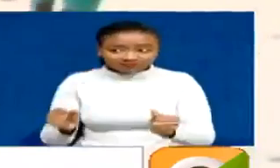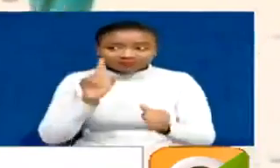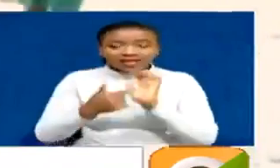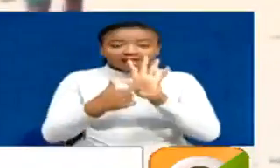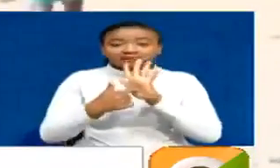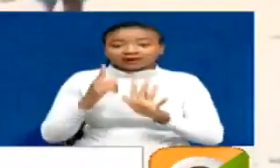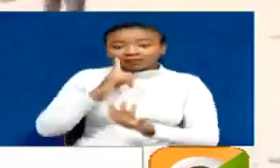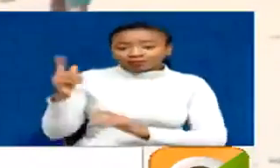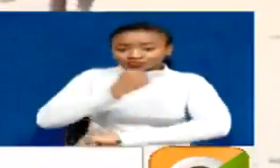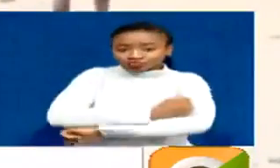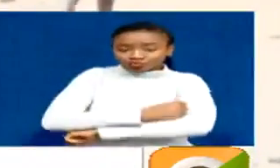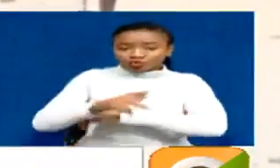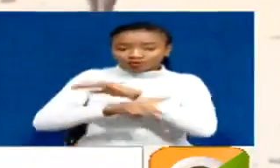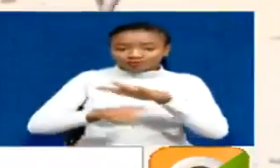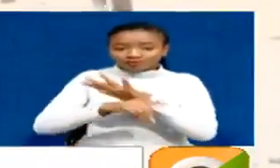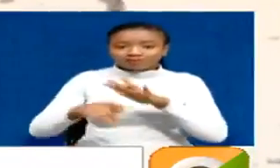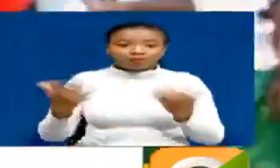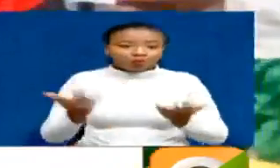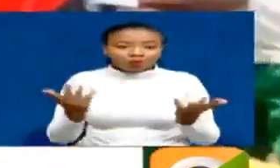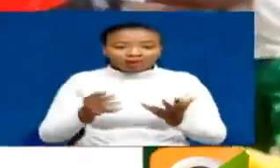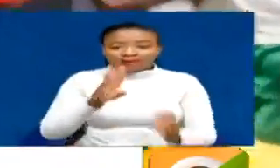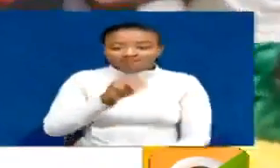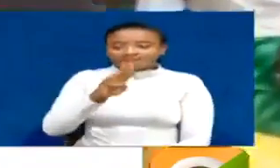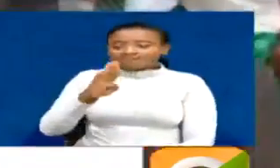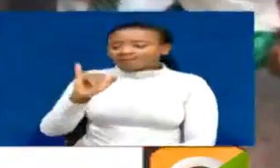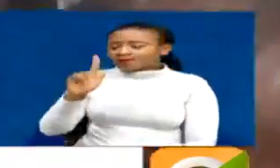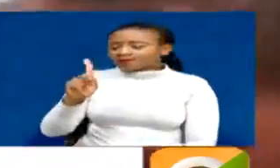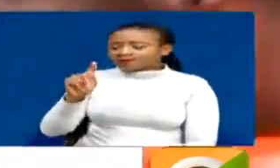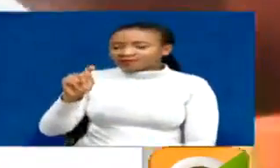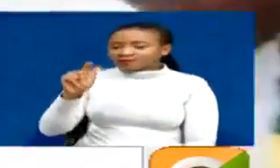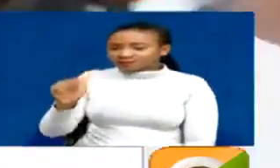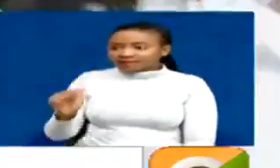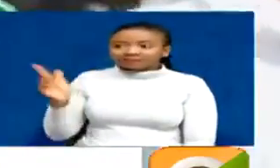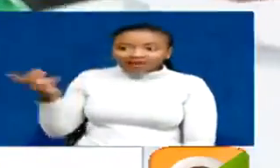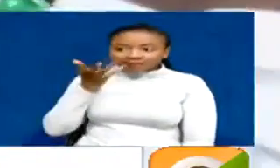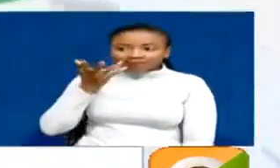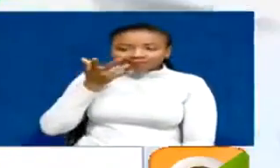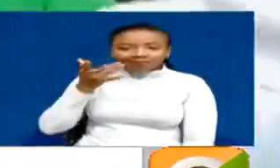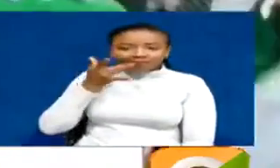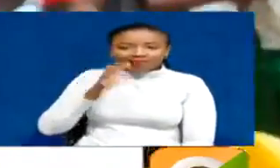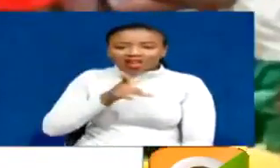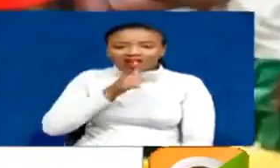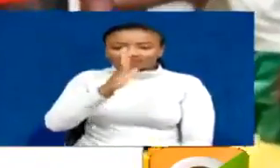Katika shule ya msingi ya Nyamanga eneo bunge la Mbita, wanafunzi wanakula chamcha